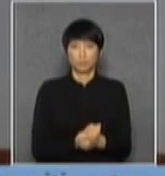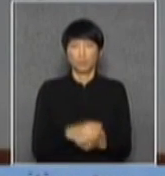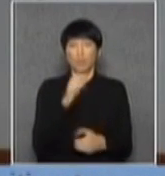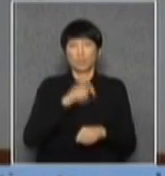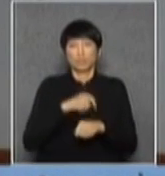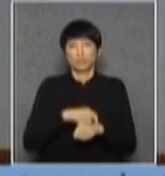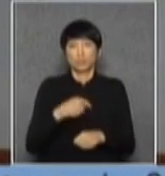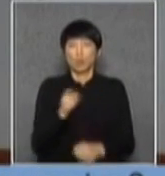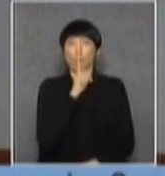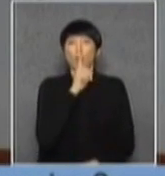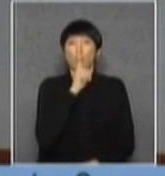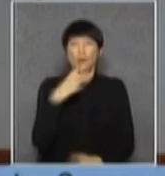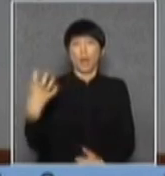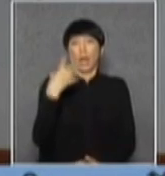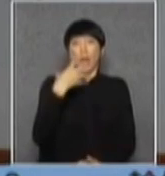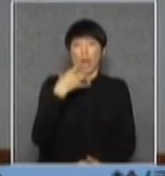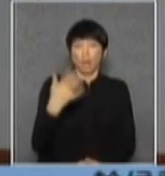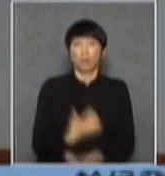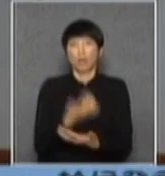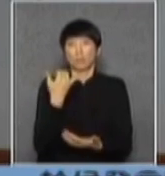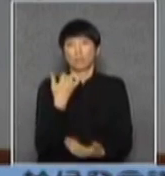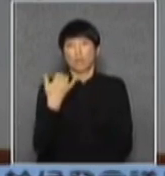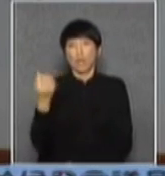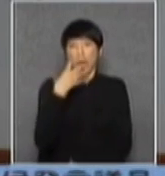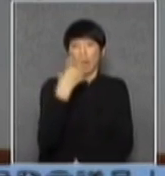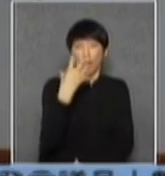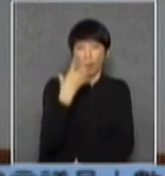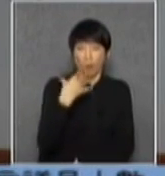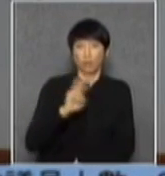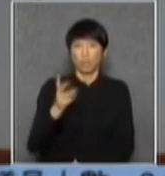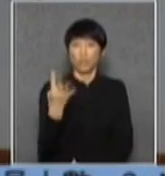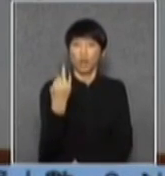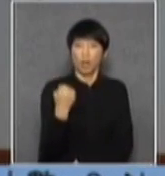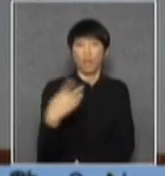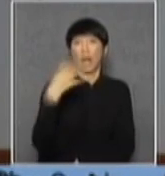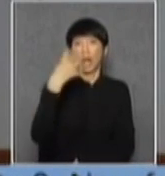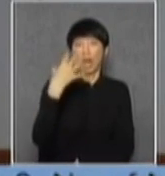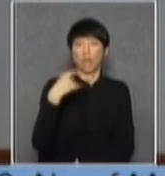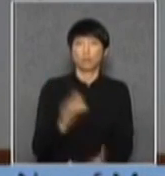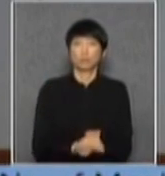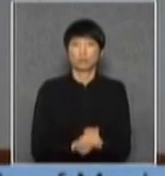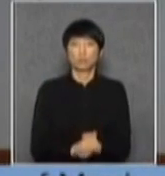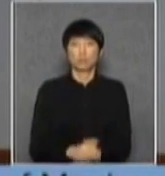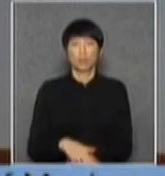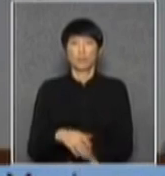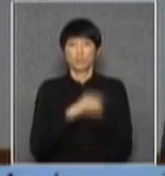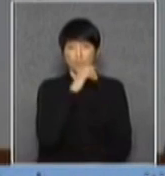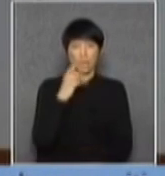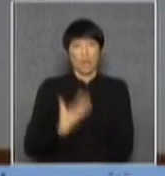講啊！我阿媽一嬲鬧我都係咁啊，死仔包死仔包就可以話阿媽鬧咗好多次啊，死仔包佢話不足以泄我之憤